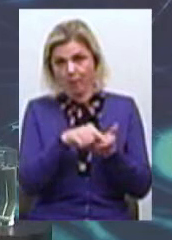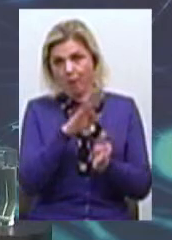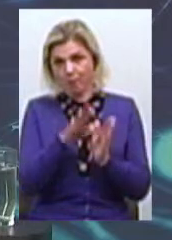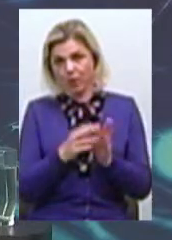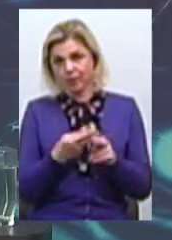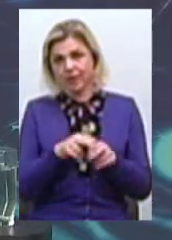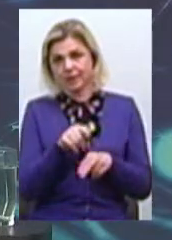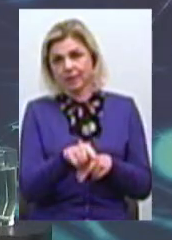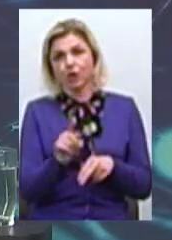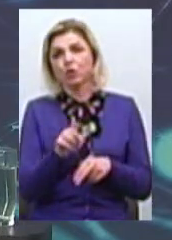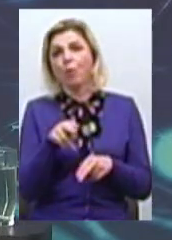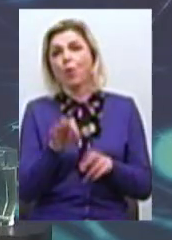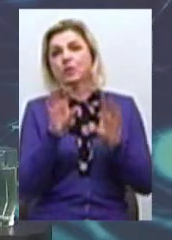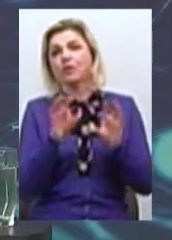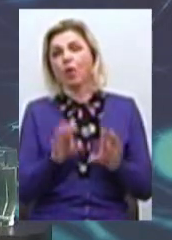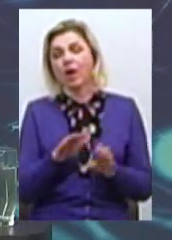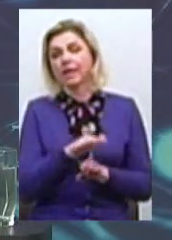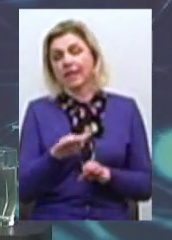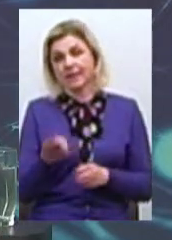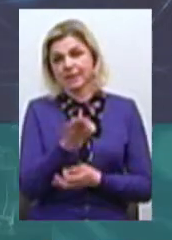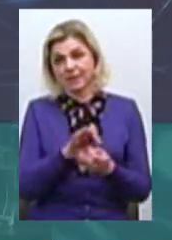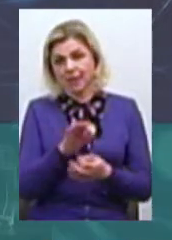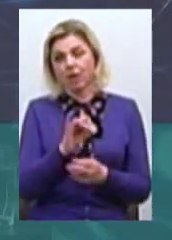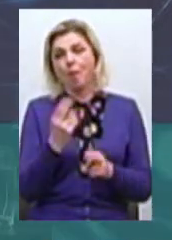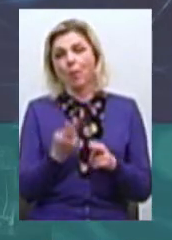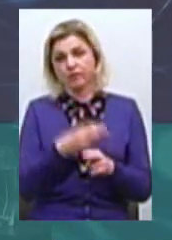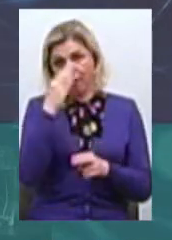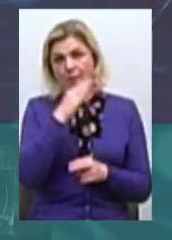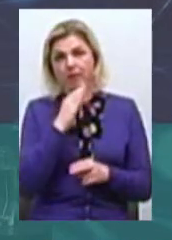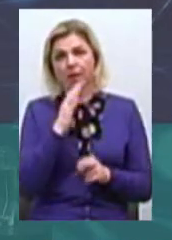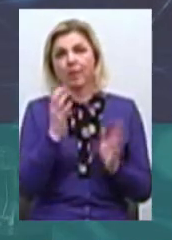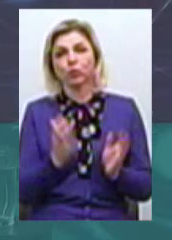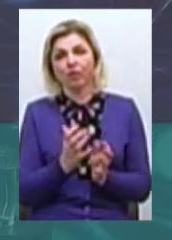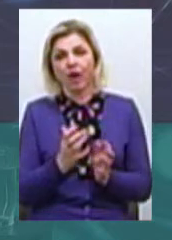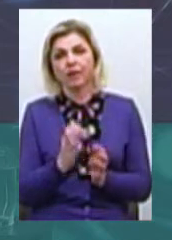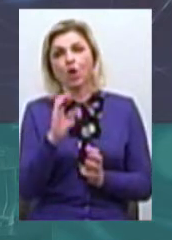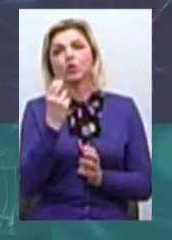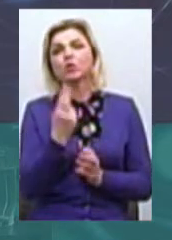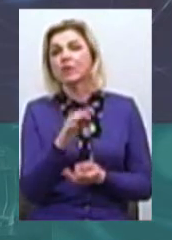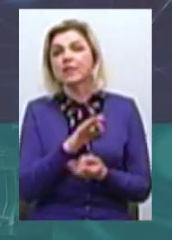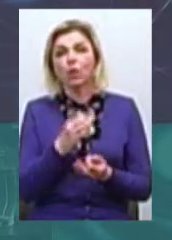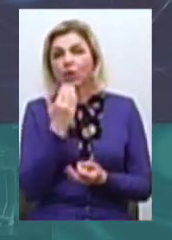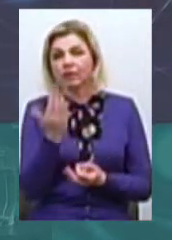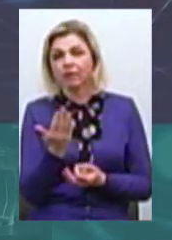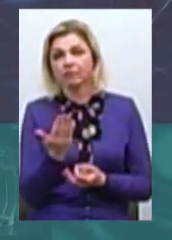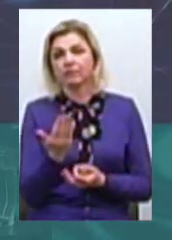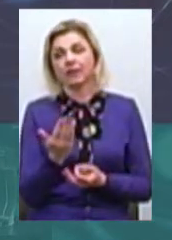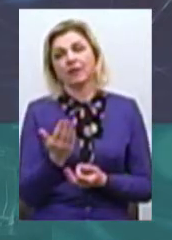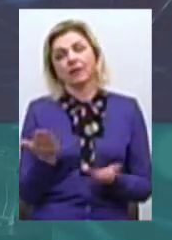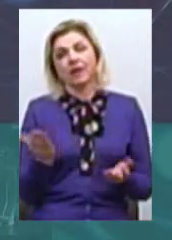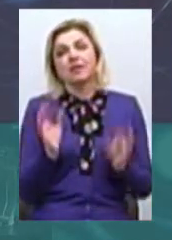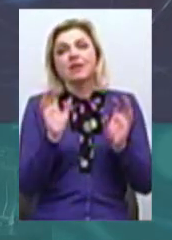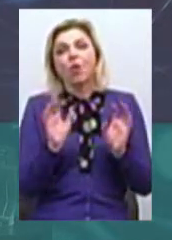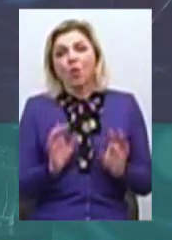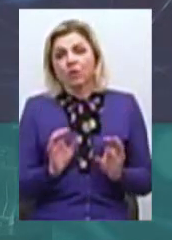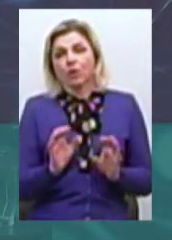що по законодавству, це діти-сироти та діти, позбавлені батьківського опікування. А соціальні сироти? Ніяк.